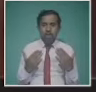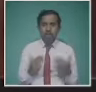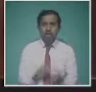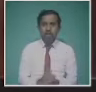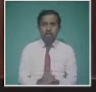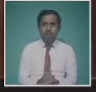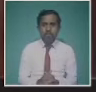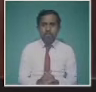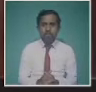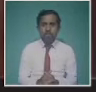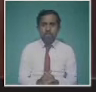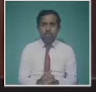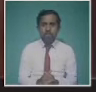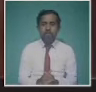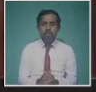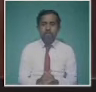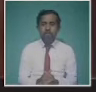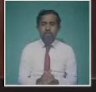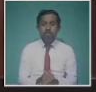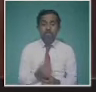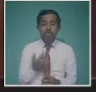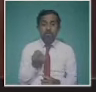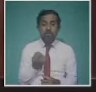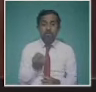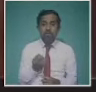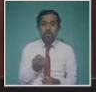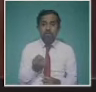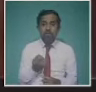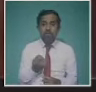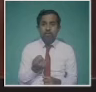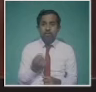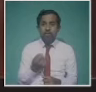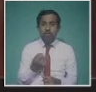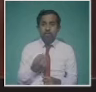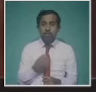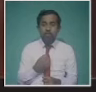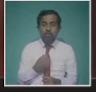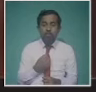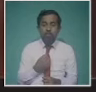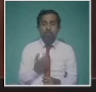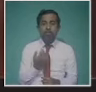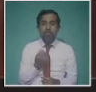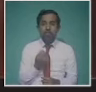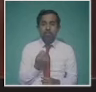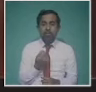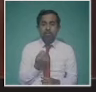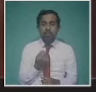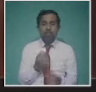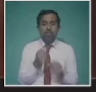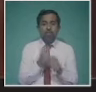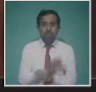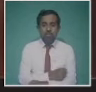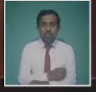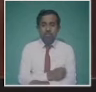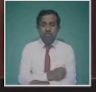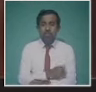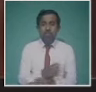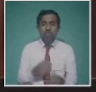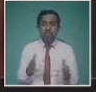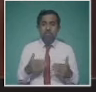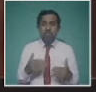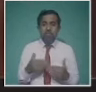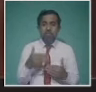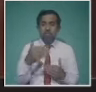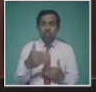මංගිතන්නේ වර්තමාන ආර්ථික තත්ත්වය ගැන කතා කරනකොට ආර්ථික කඩාවැටීමට දායක වෙච්ච අය තවදුරටත්